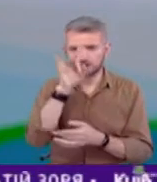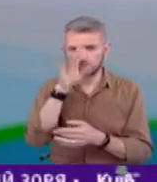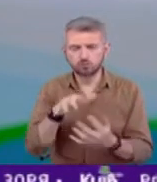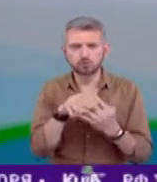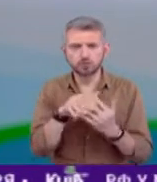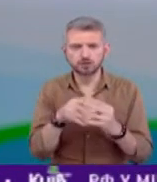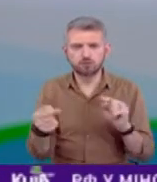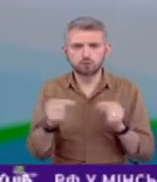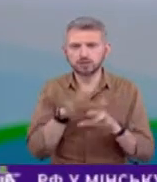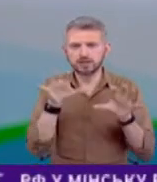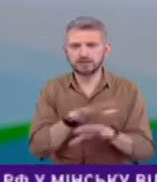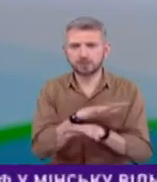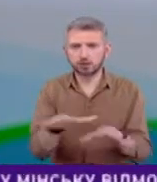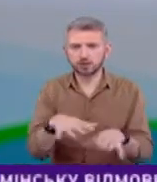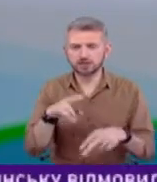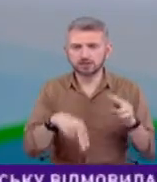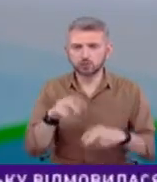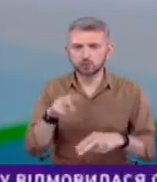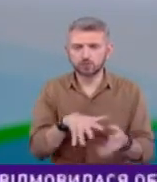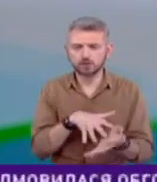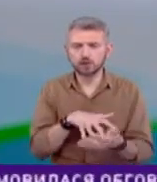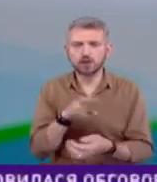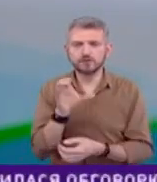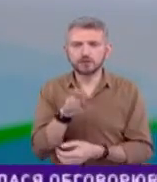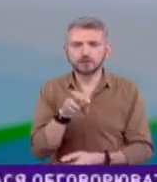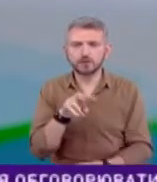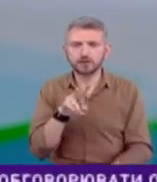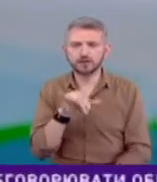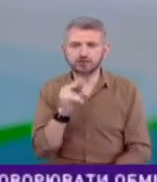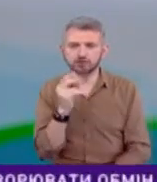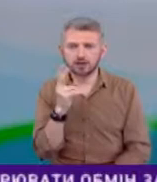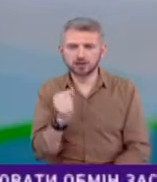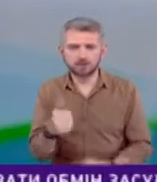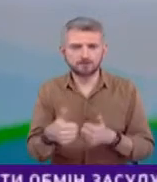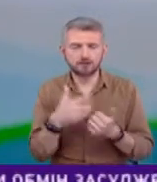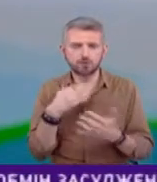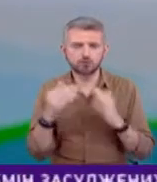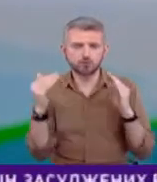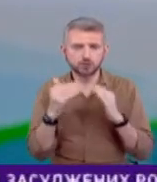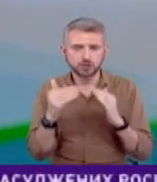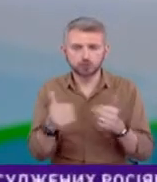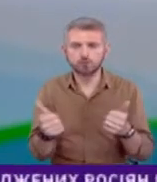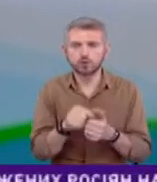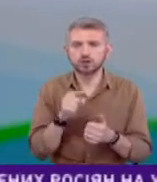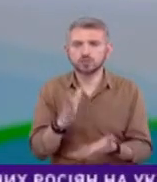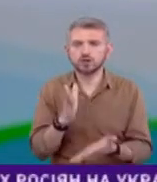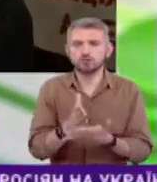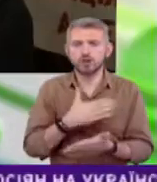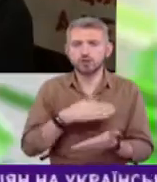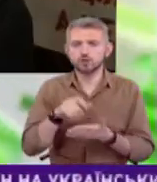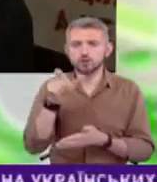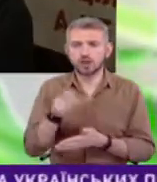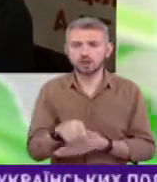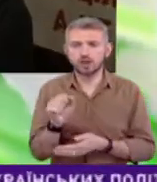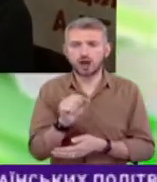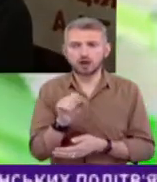незаконних забудов і нищення культурної спадщини Сергія Мельниченка на порозі власного будинку. Поруч із ними зараз перебуває наш журналіст